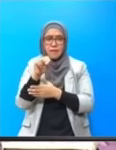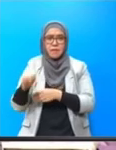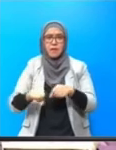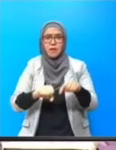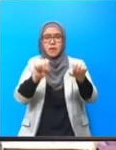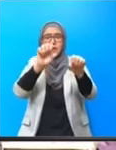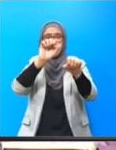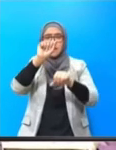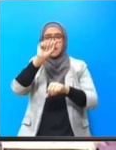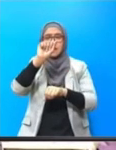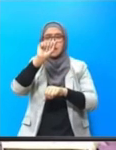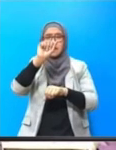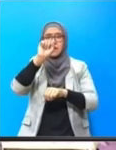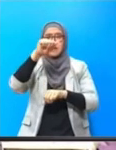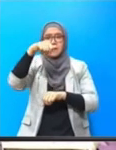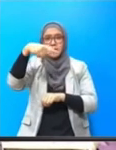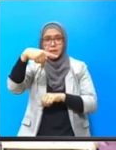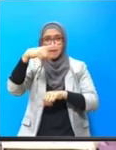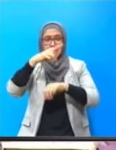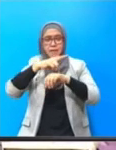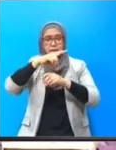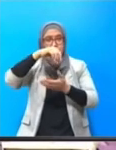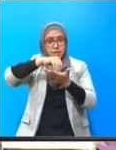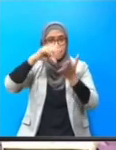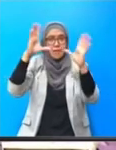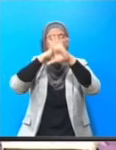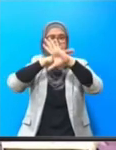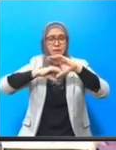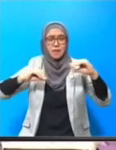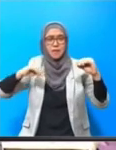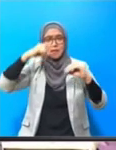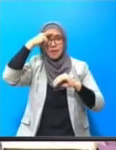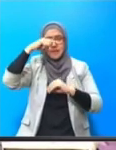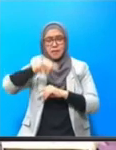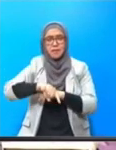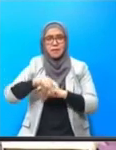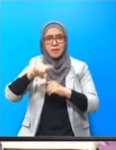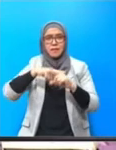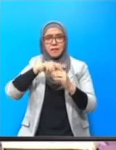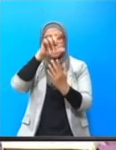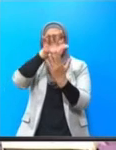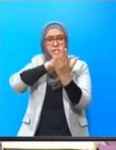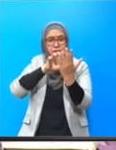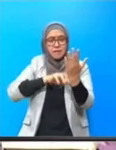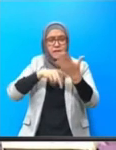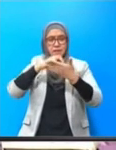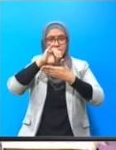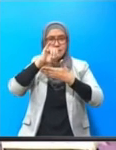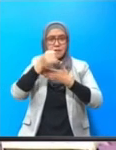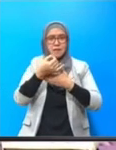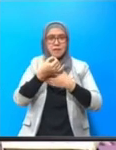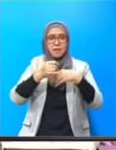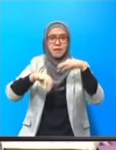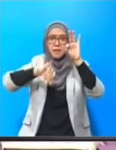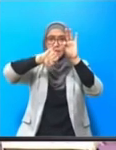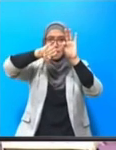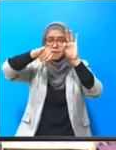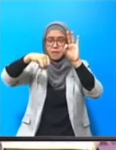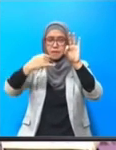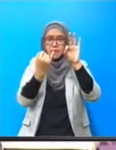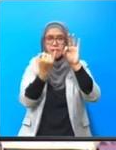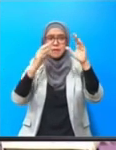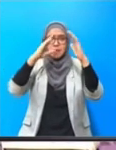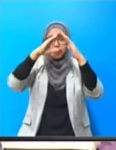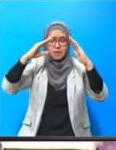sampai Sungai Asap di Sarawak, dalam reka bentuk projek 9 juta rumah jalan